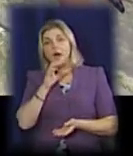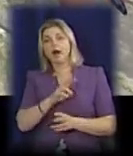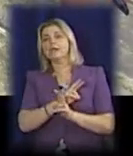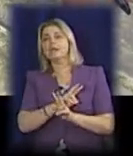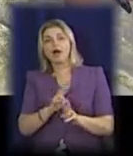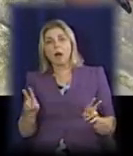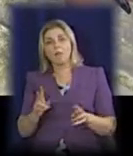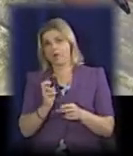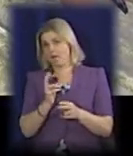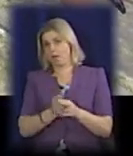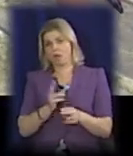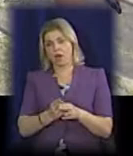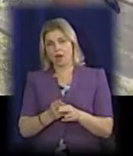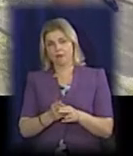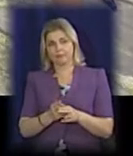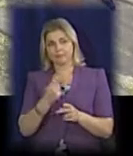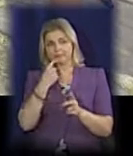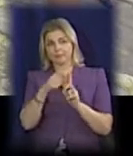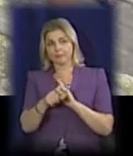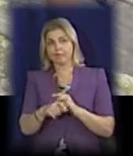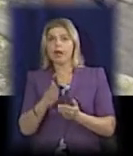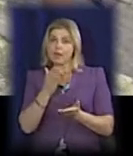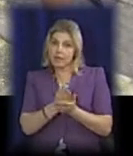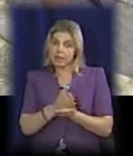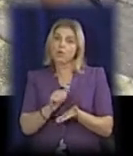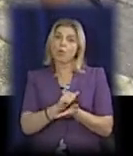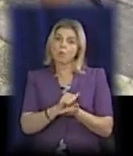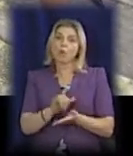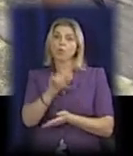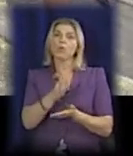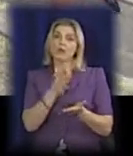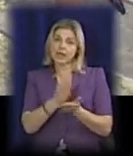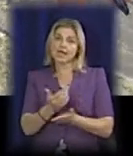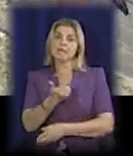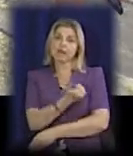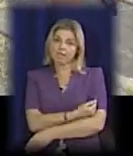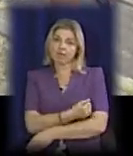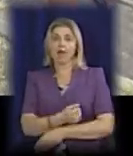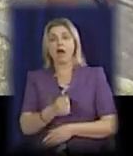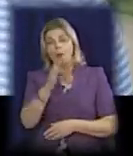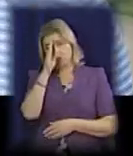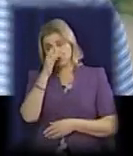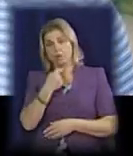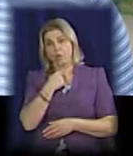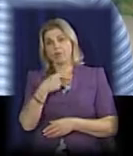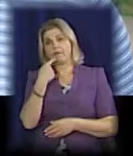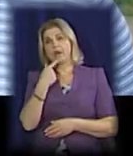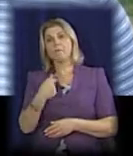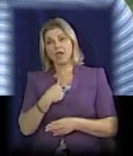Она нікому не мішає. Якщо вона... Мішає. У неї є документи, у неї є прививки, у неї є все це все. Мені мішає собака.